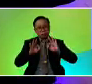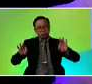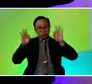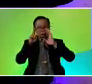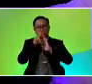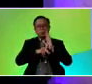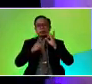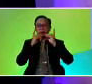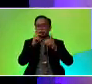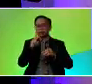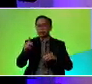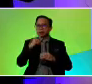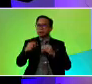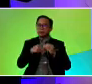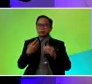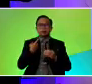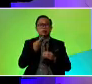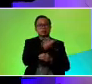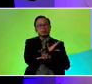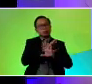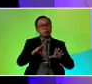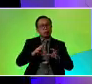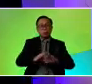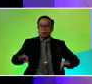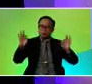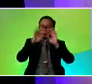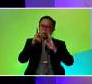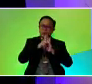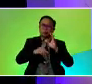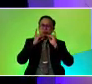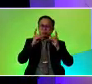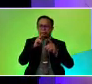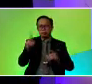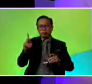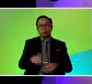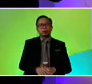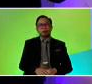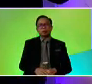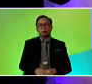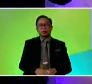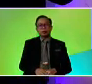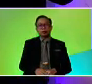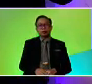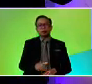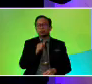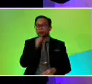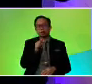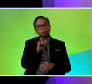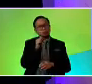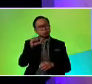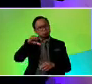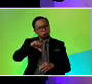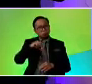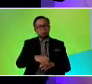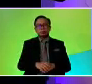pendidikan sebab apa bila kita tak pentingkan pendidikan kayak bukan saya benda ini benda yang tak bagus oke sebenarnya